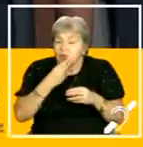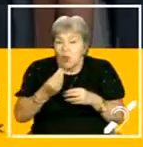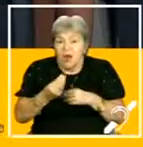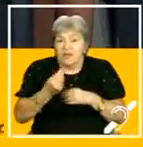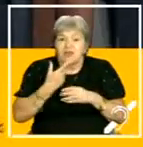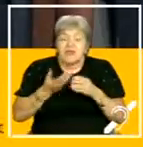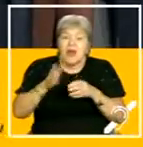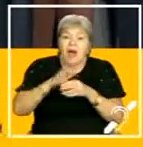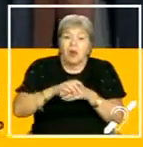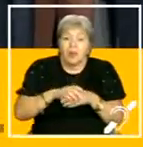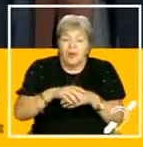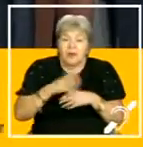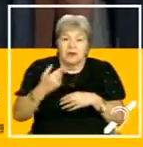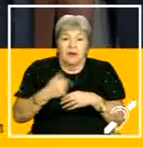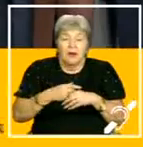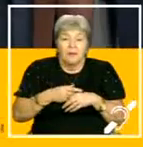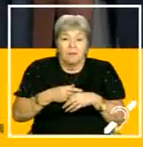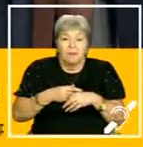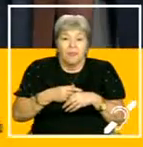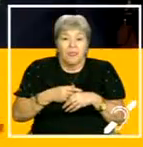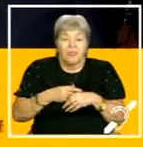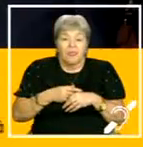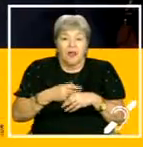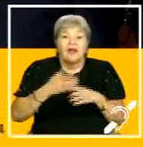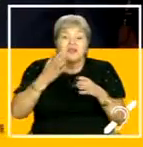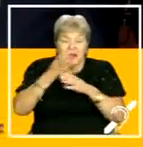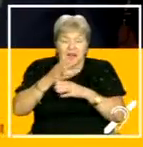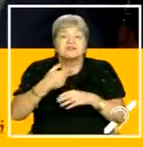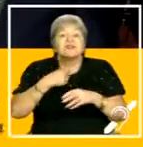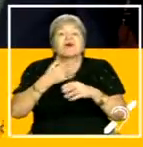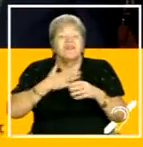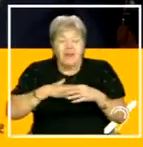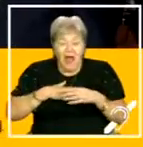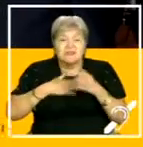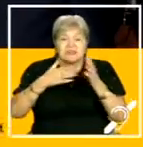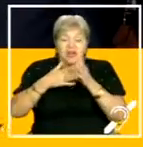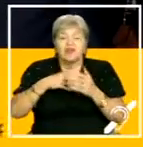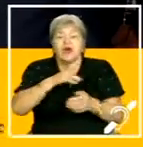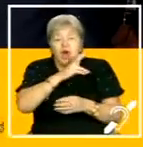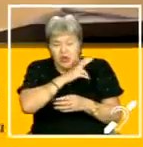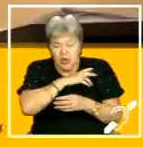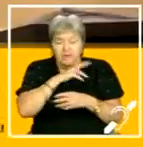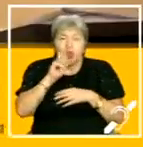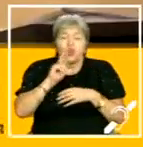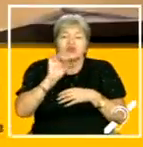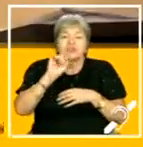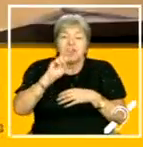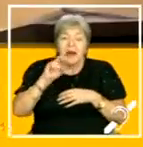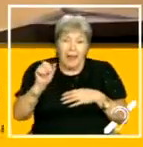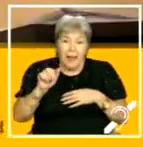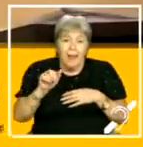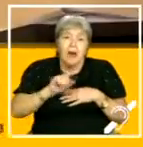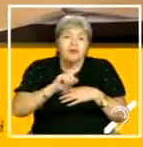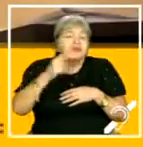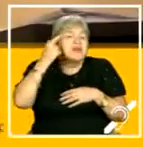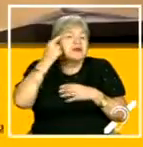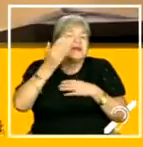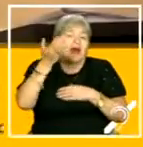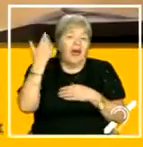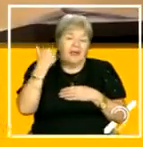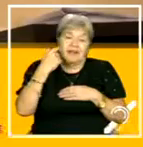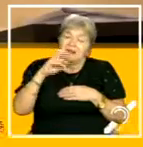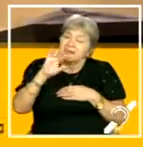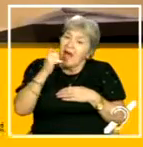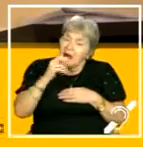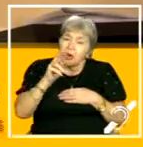rezultat. Intrați în cursă pentru șefia USR? Da, nu ar fi făcut parte din planul meu, dar cred că partidul este